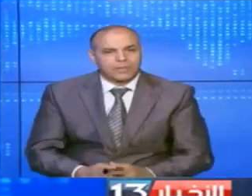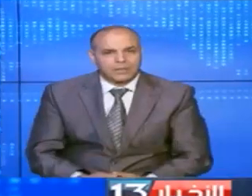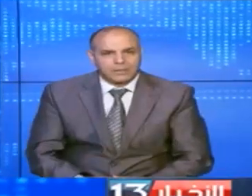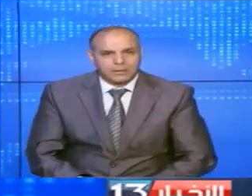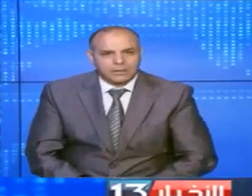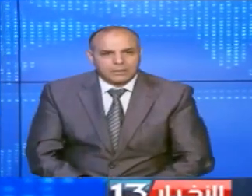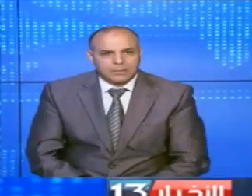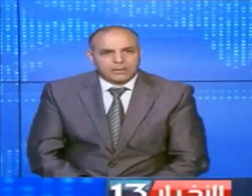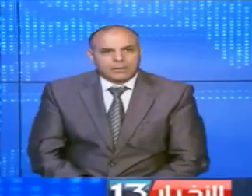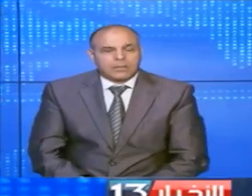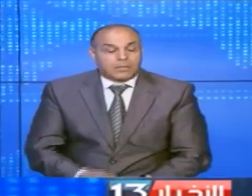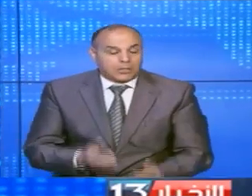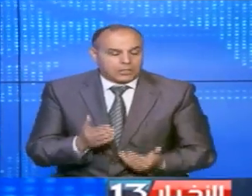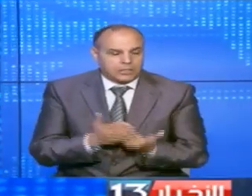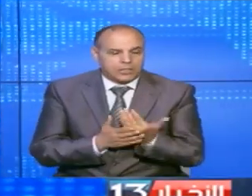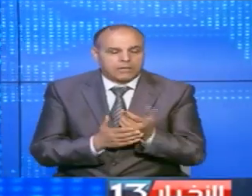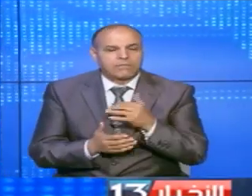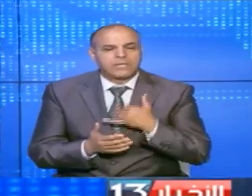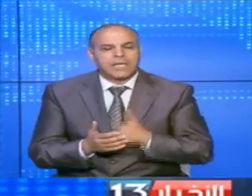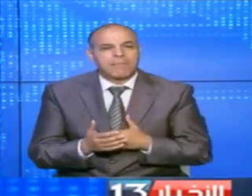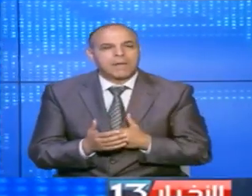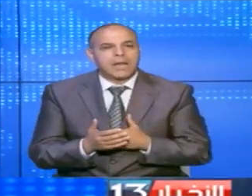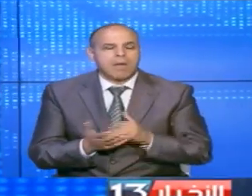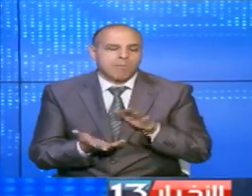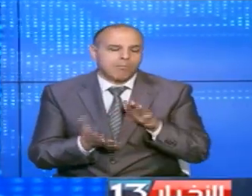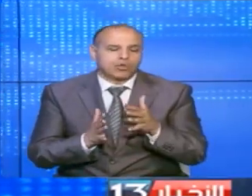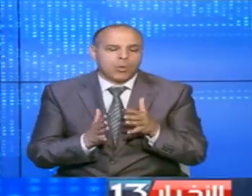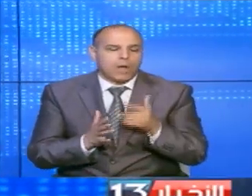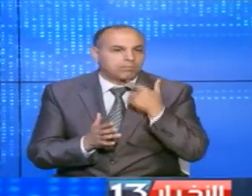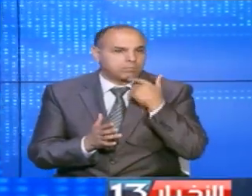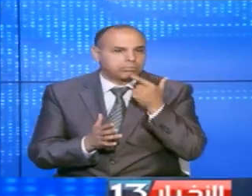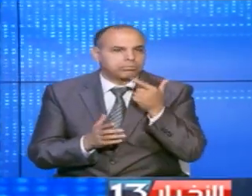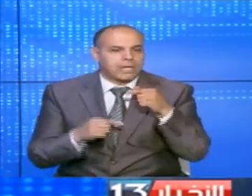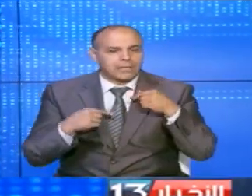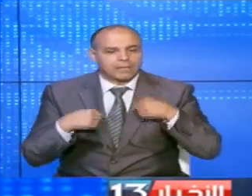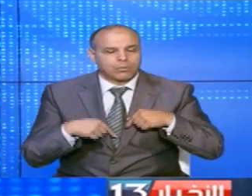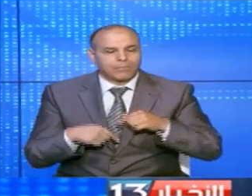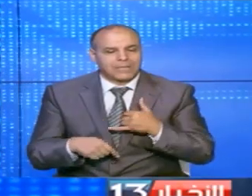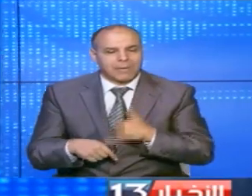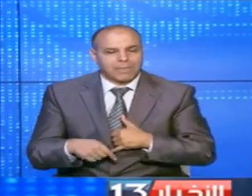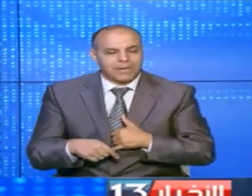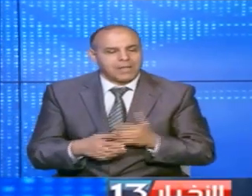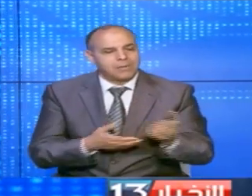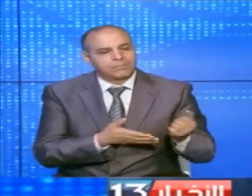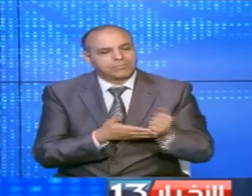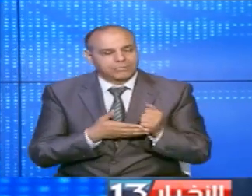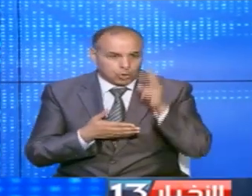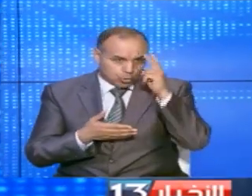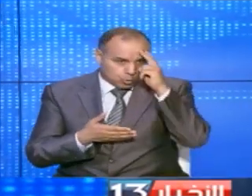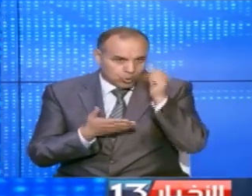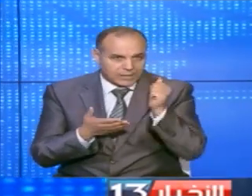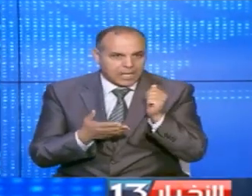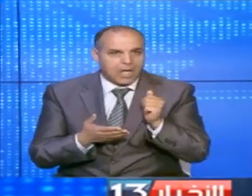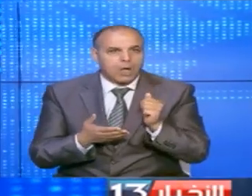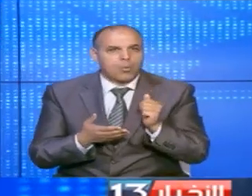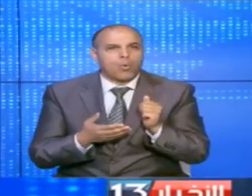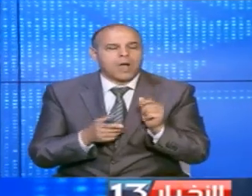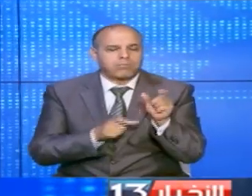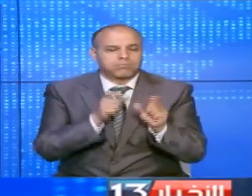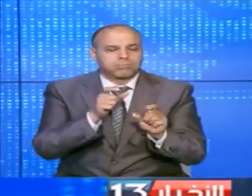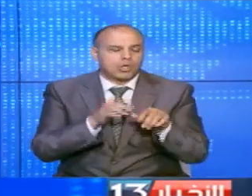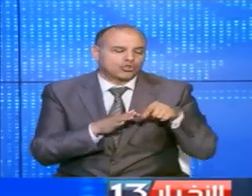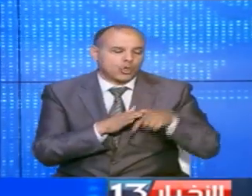في جديد الملف اليمني من المتوقع ان تعلن الحكومه اليمنيه المدعومه من السعوديه والانفصاليين